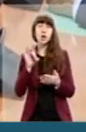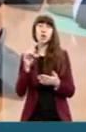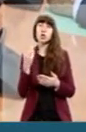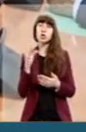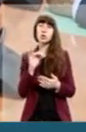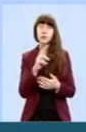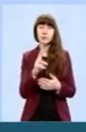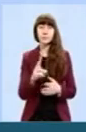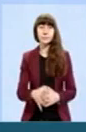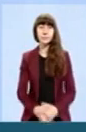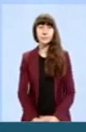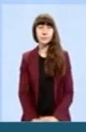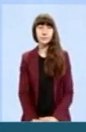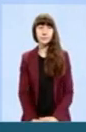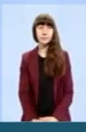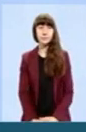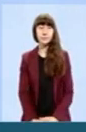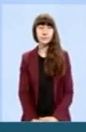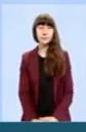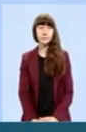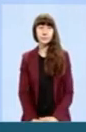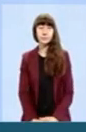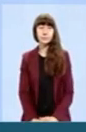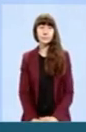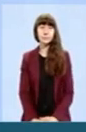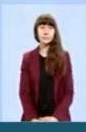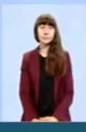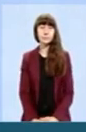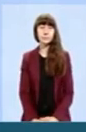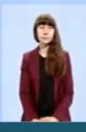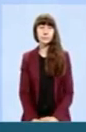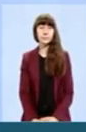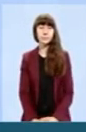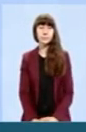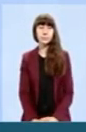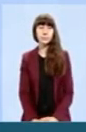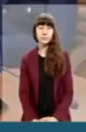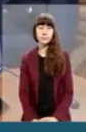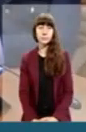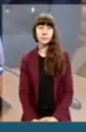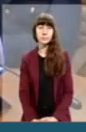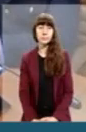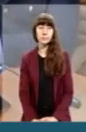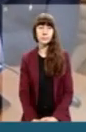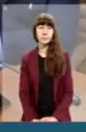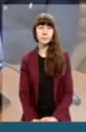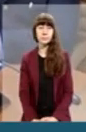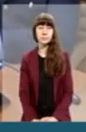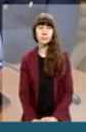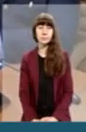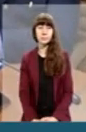проявить ответственность за свое здоровье и здоровье своих близких, соблюдать все правила противопандемических мероприятий и пройти своевременную